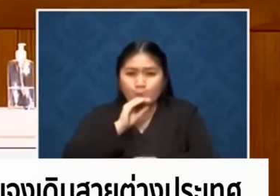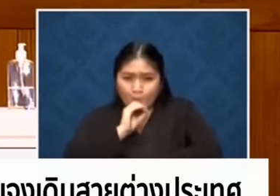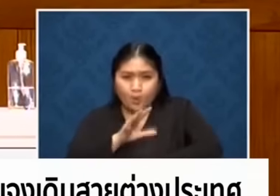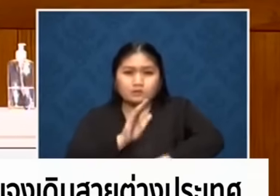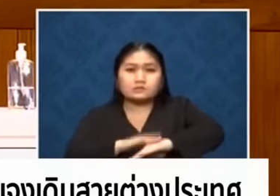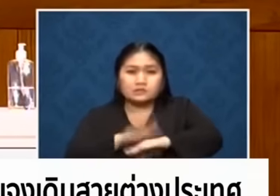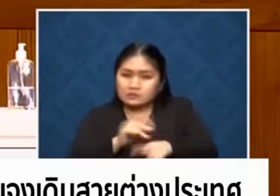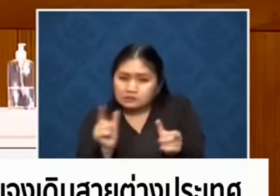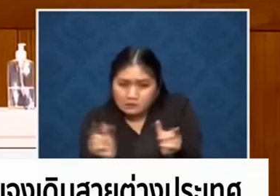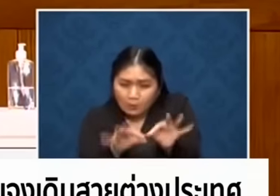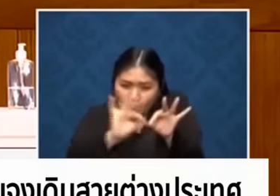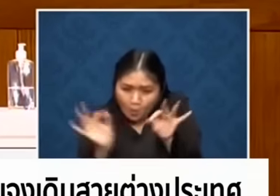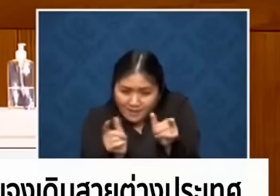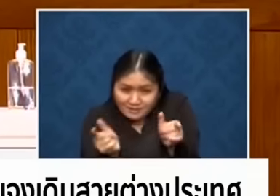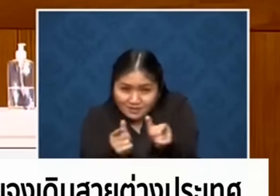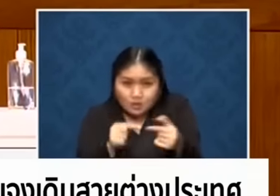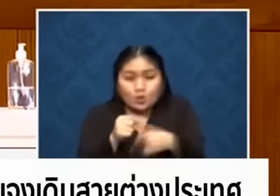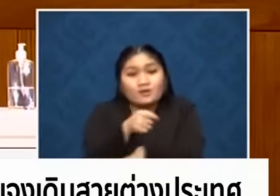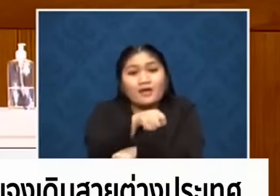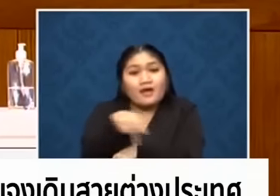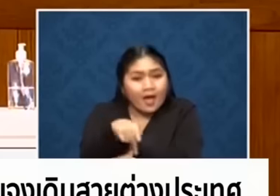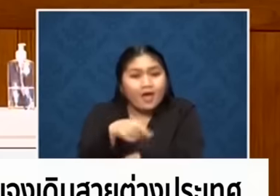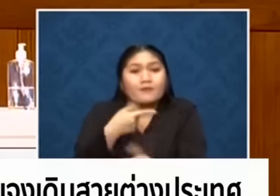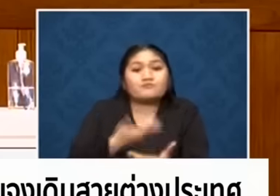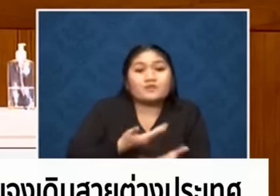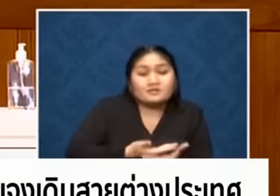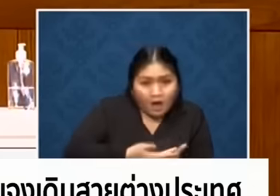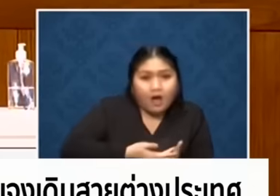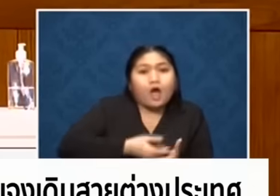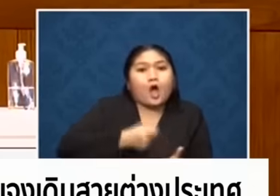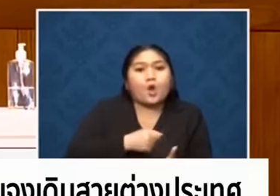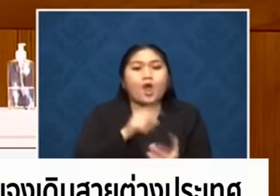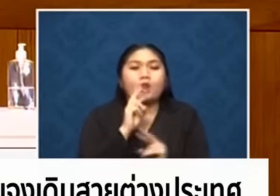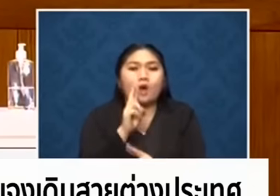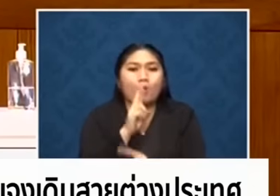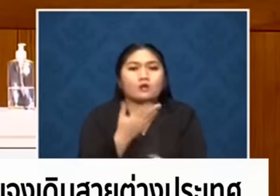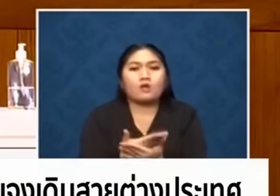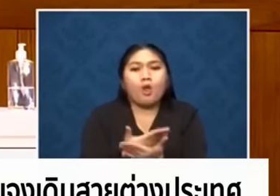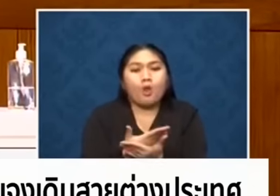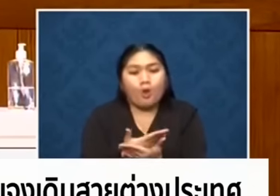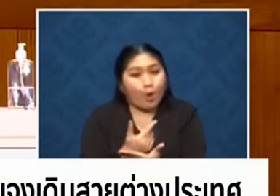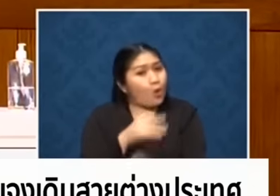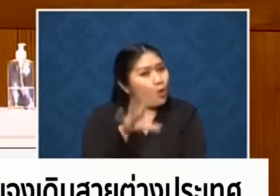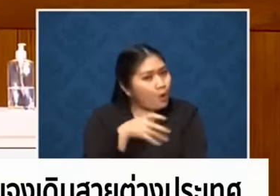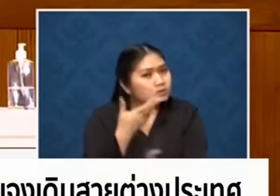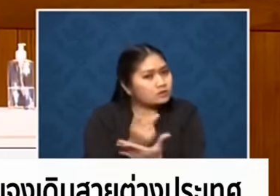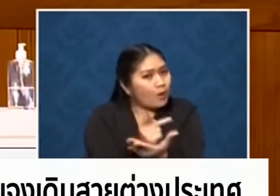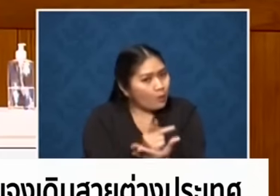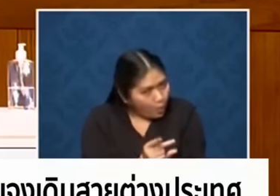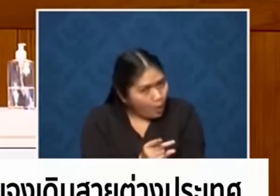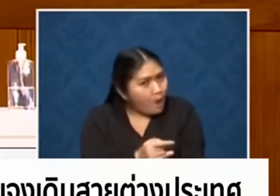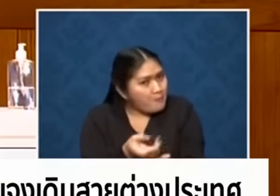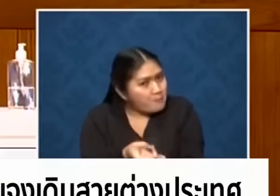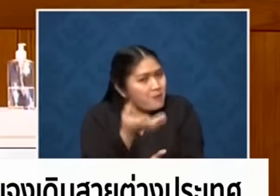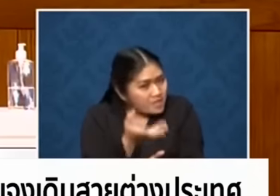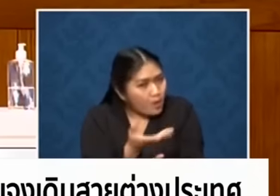ต่ว่ามองว่าท่านใส่ถุงเท้าสีอะไรก็เป็นเรื่องปกติแต่ถ้าท่านไม่ใส่ถุงเท้าเนี่ยอันนี้ผิดปกตินะคะ